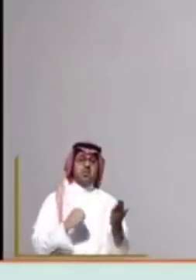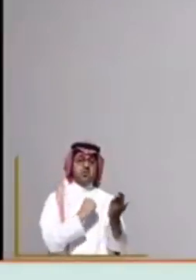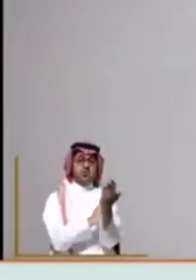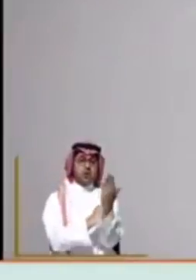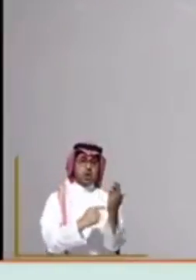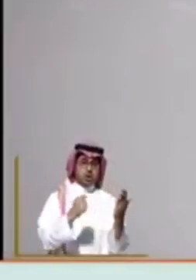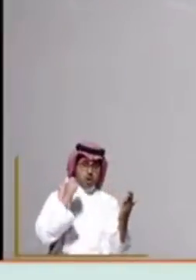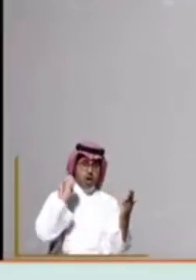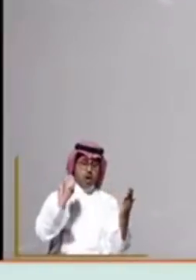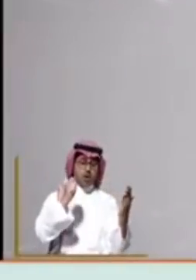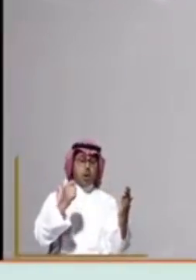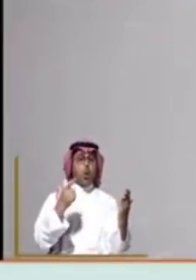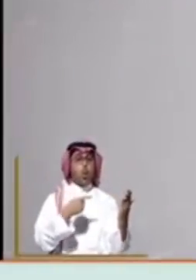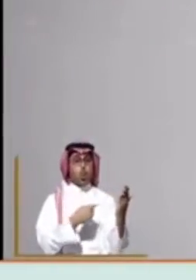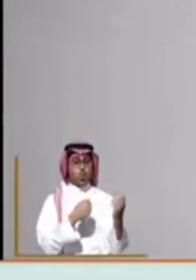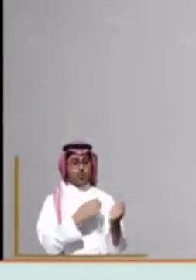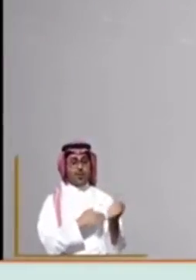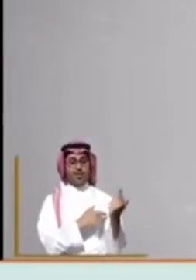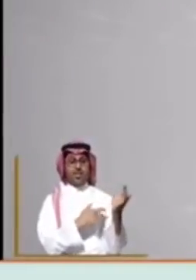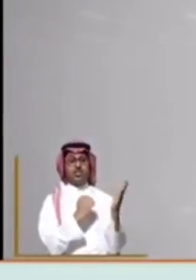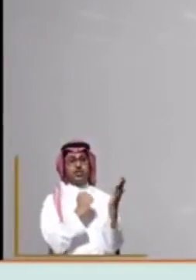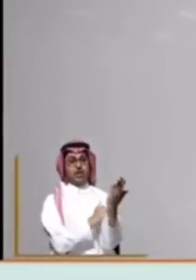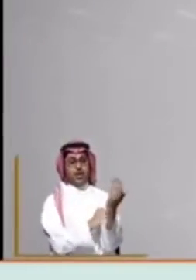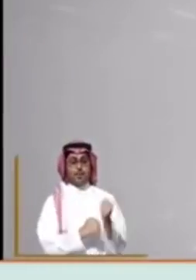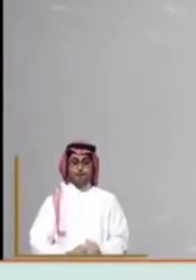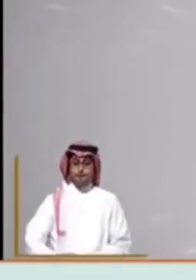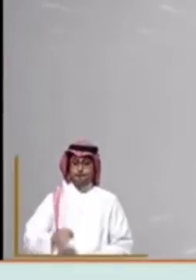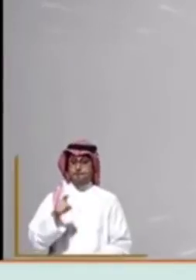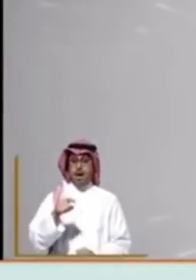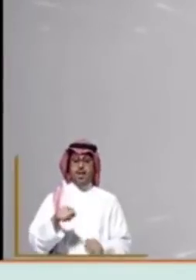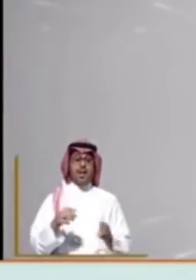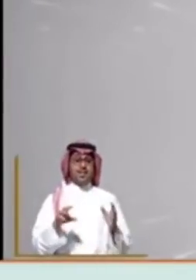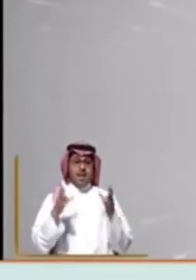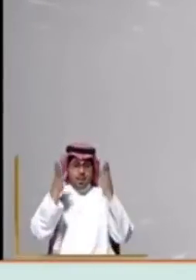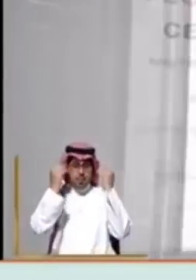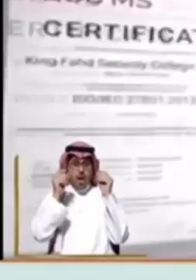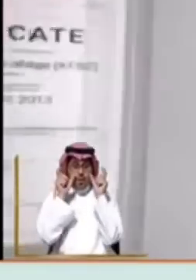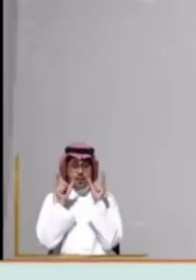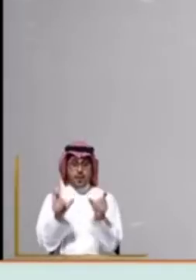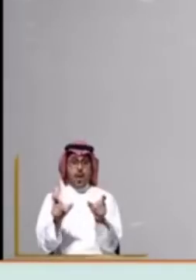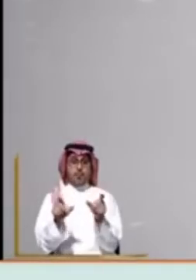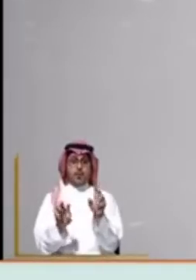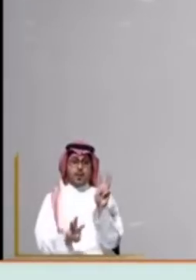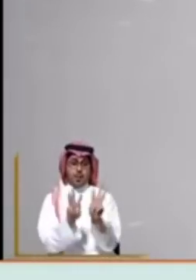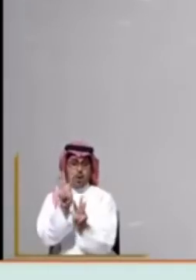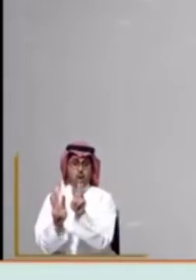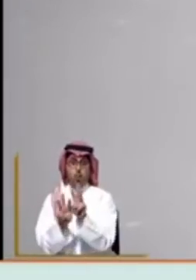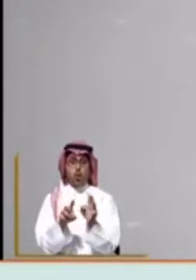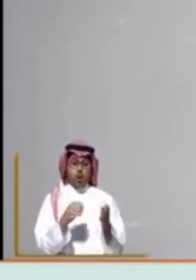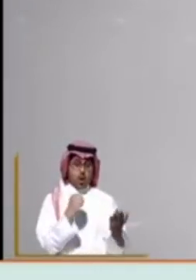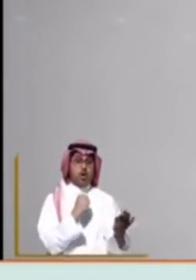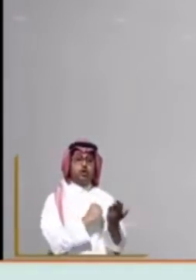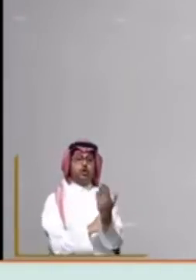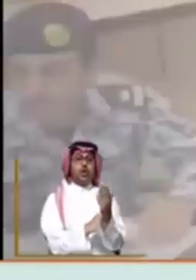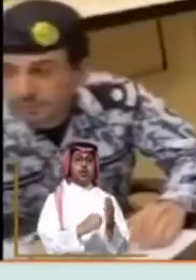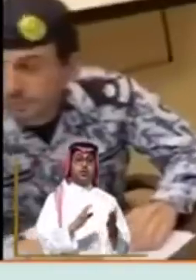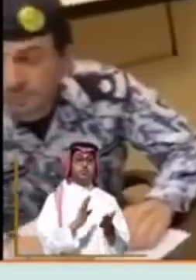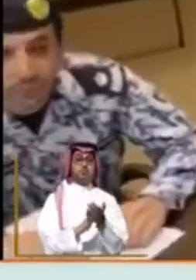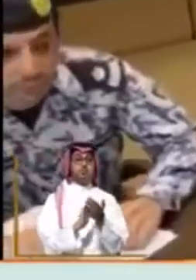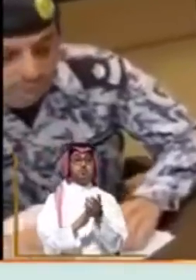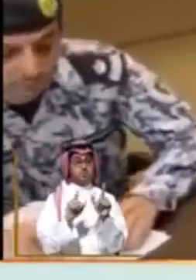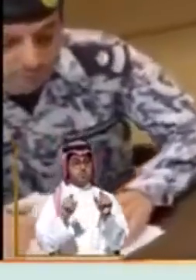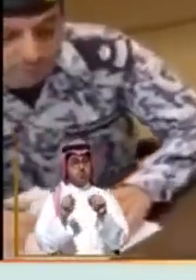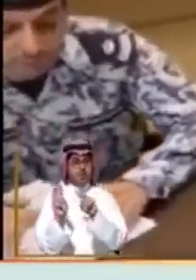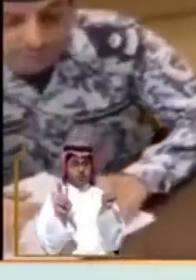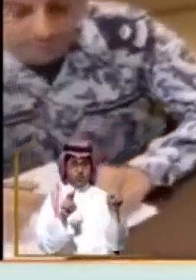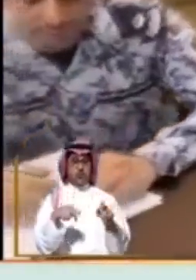المعتمدة دوليا لجودة إدارة أمن المعلومات. ويأتي هذا الإنجاز في إطار اختيار الضوابط الأمنية الكافية والمناسبة، والتي تم